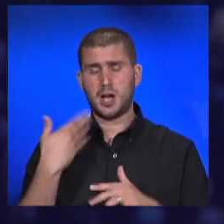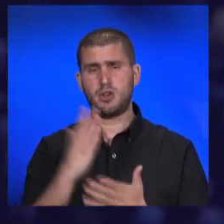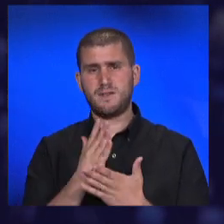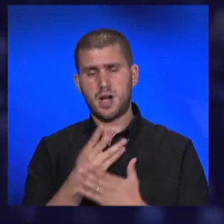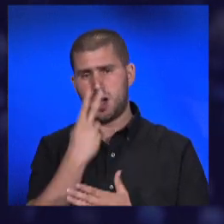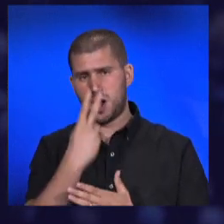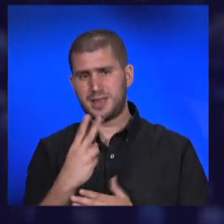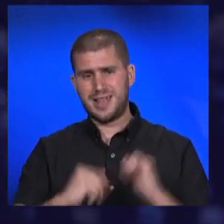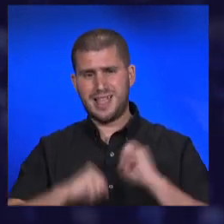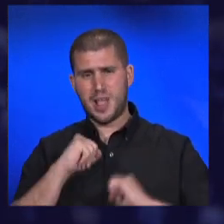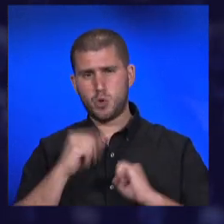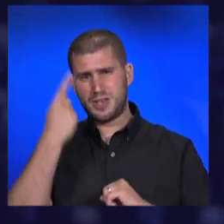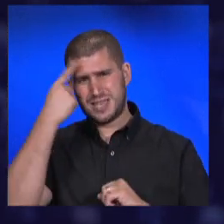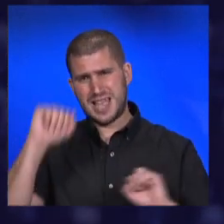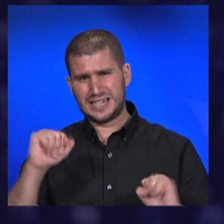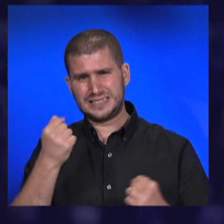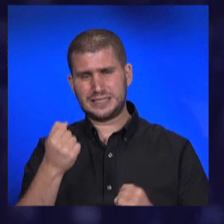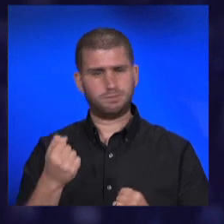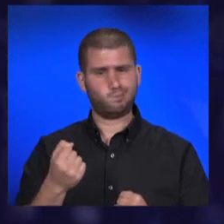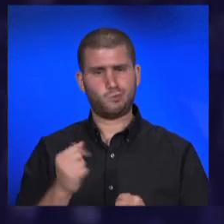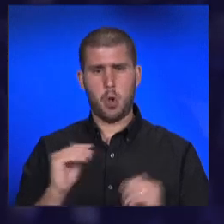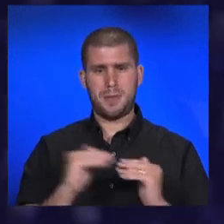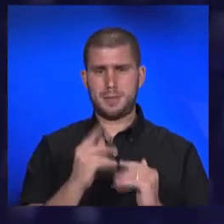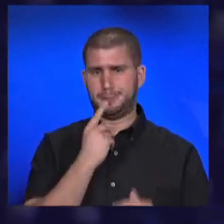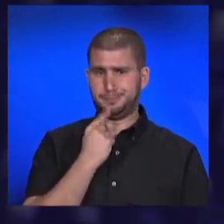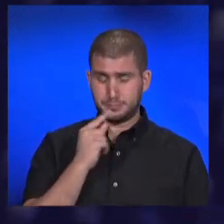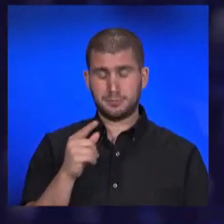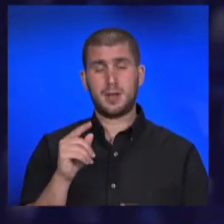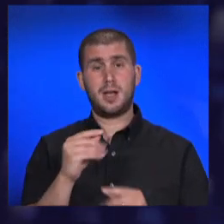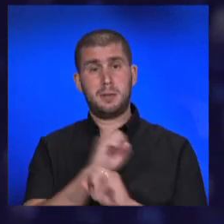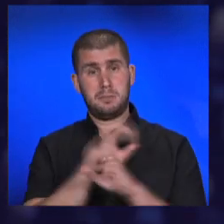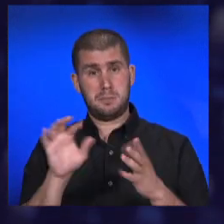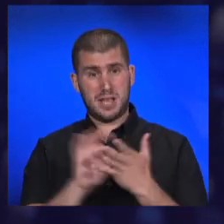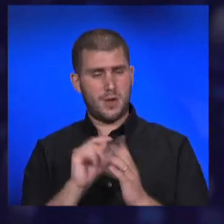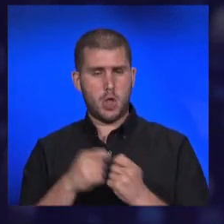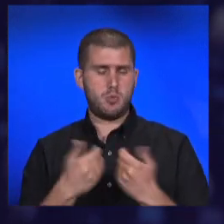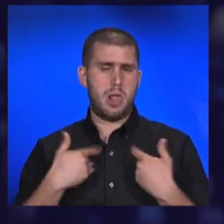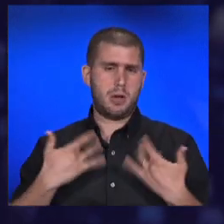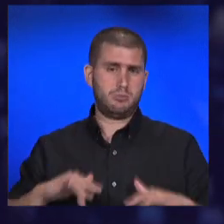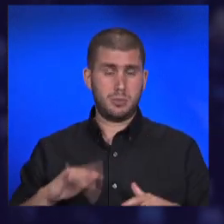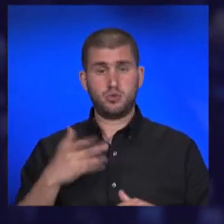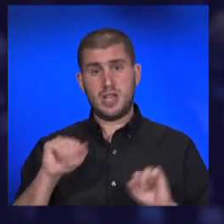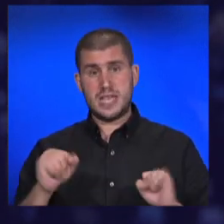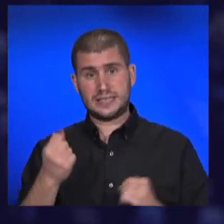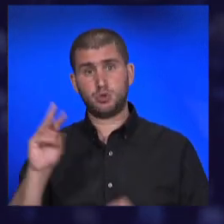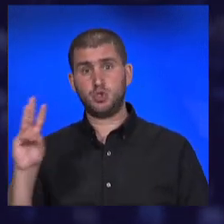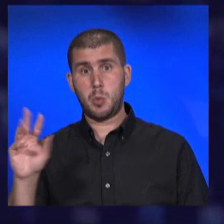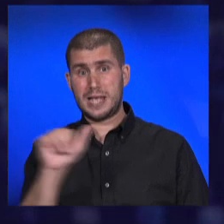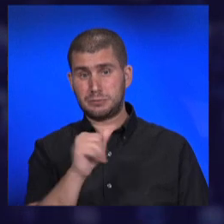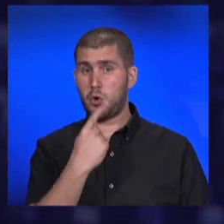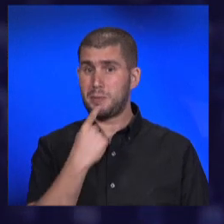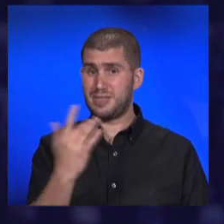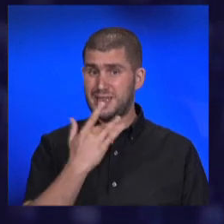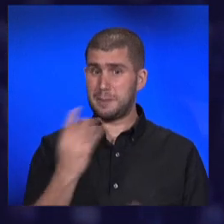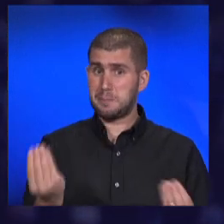בפניי התנהלות של היזם אשר לא הייתה לרוחי. הדברים בכתבה אינם קשורים אליי, ככל שהיזם שמעון אייזנברג טוען נגדי דבר